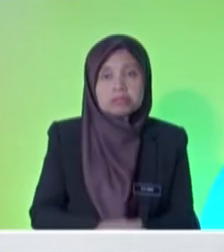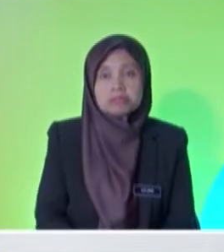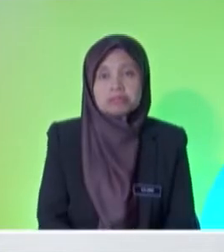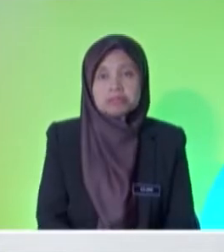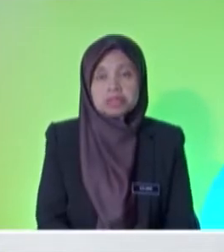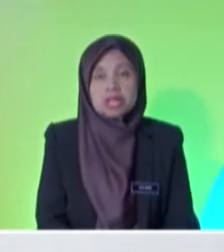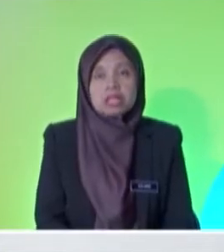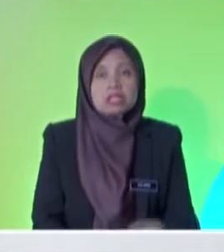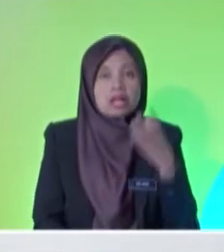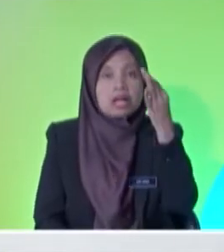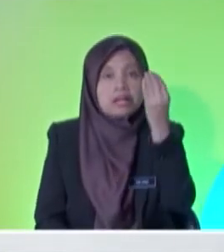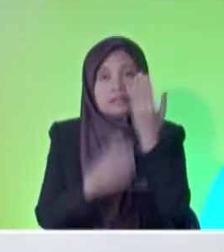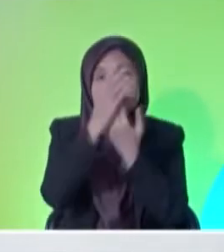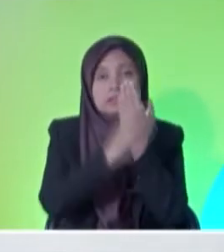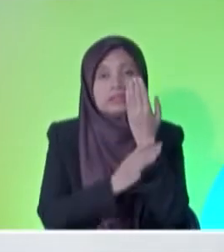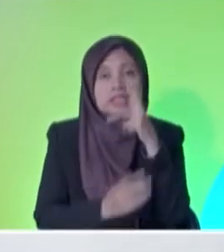Hai kangen nyeri